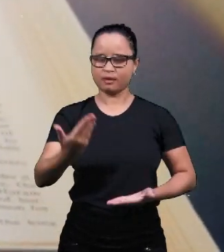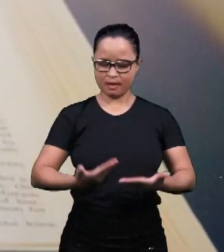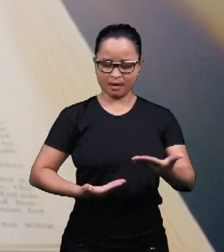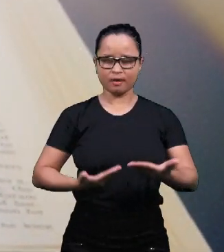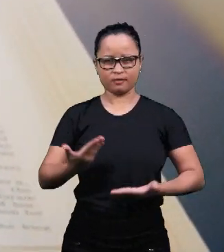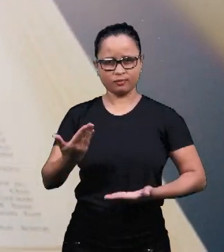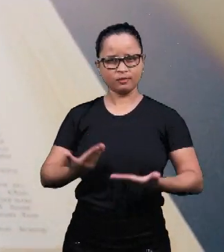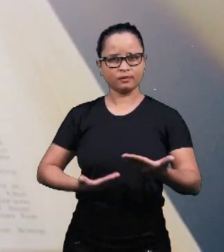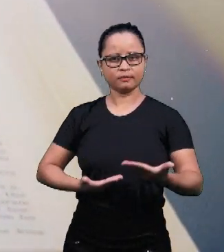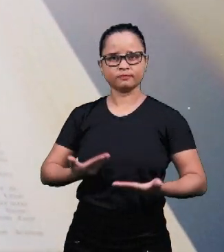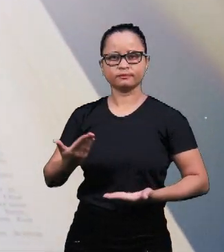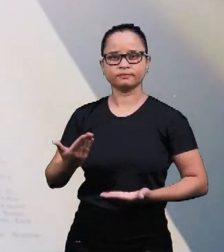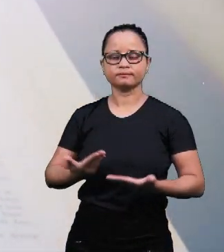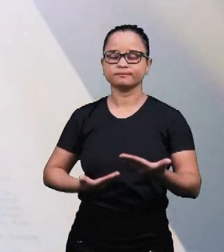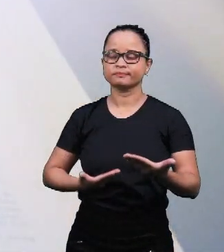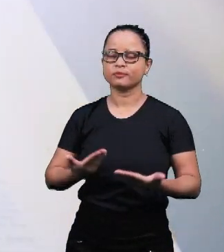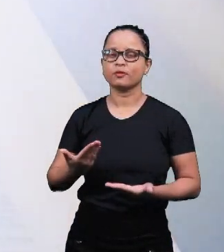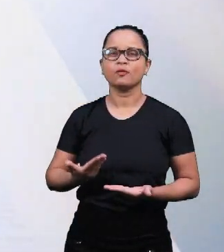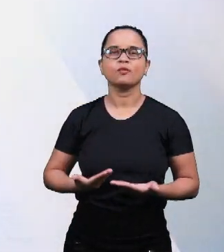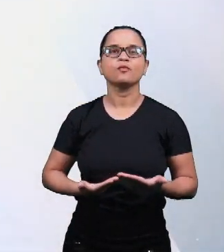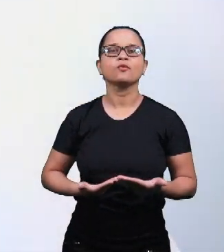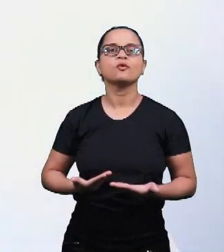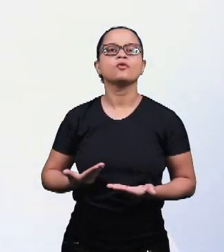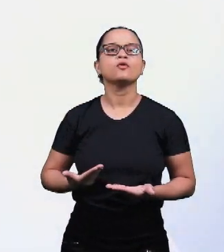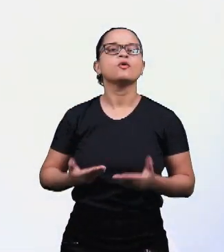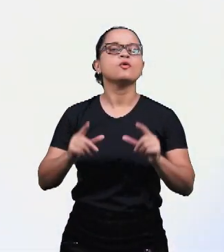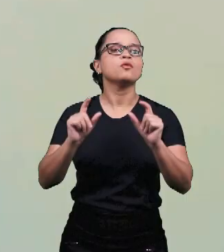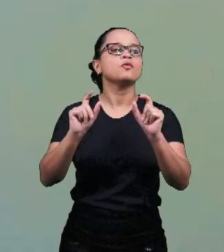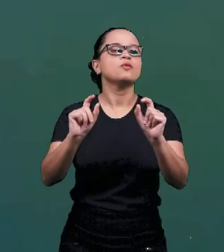Дух Божий говорит к своей церкви.